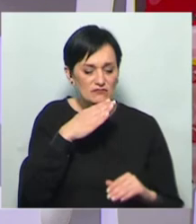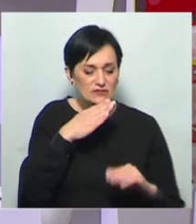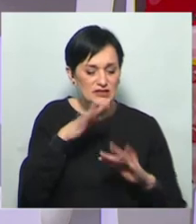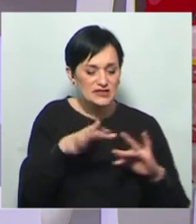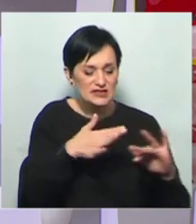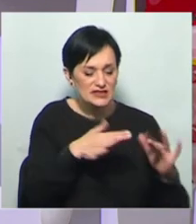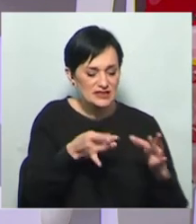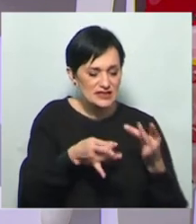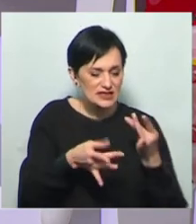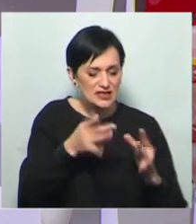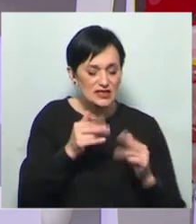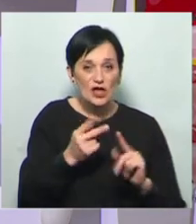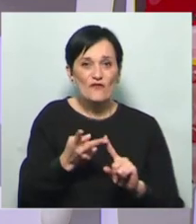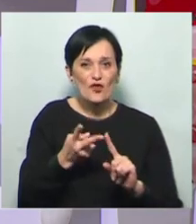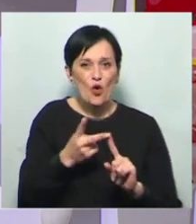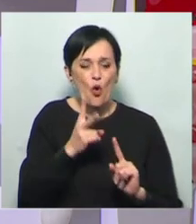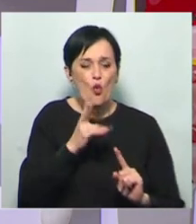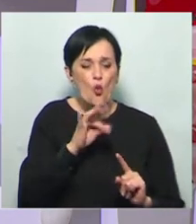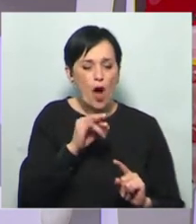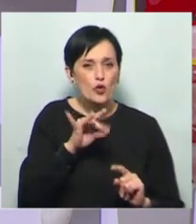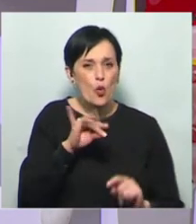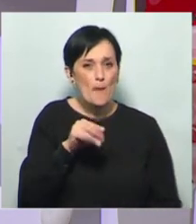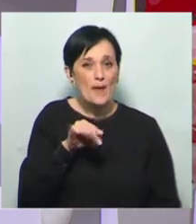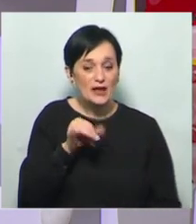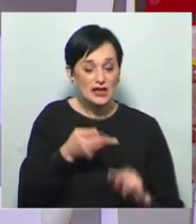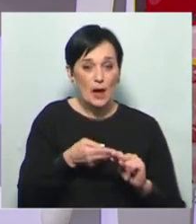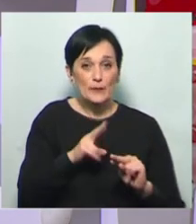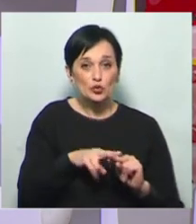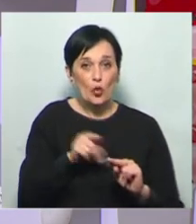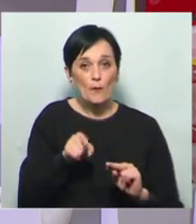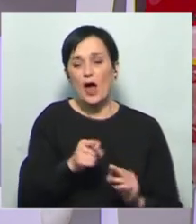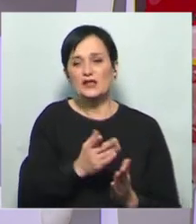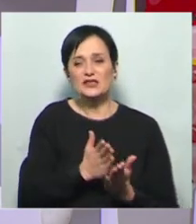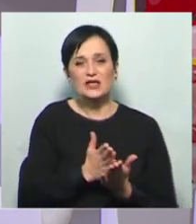მეორე სიბლანტის სისხლი, ანუ კოაგულოპათია, ეს არის ერთ-ერთი ფაქტორი. ამიტომ